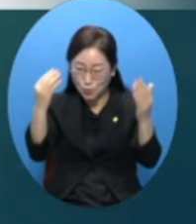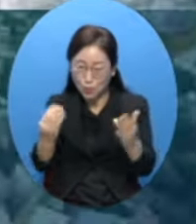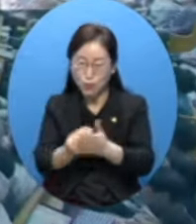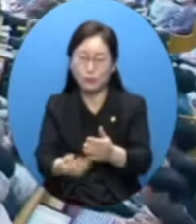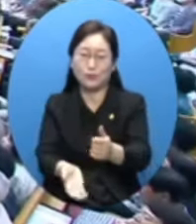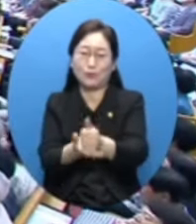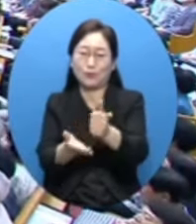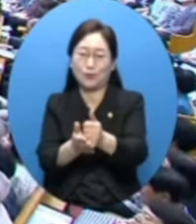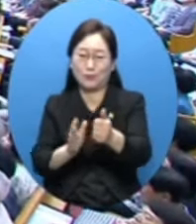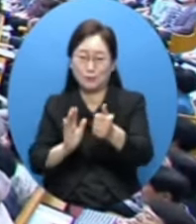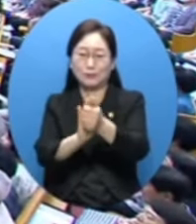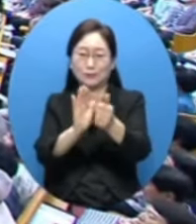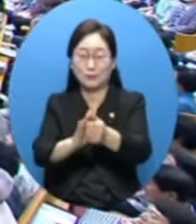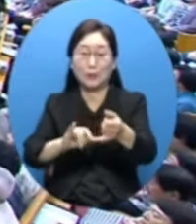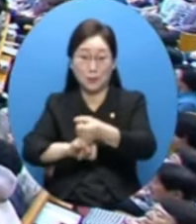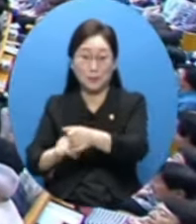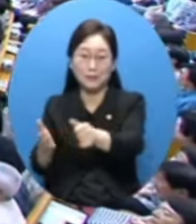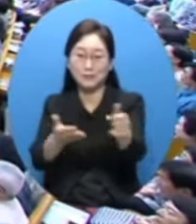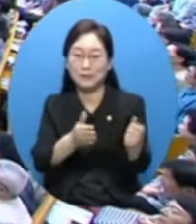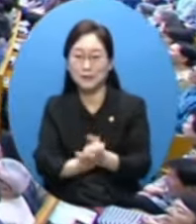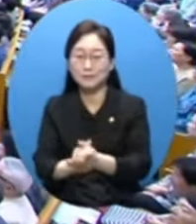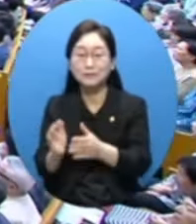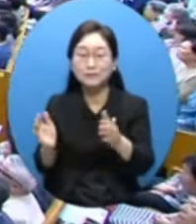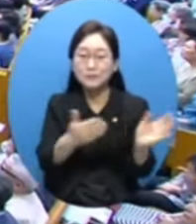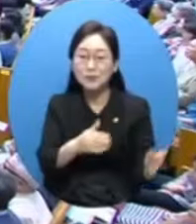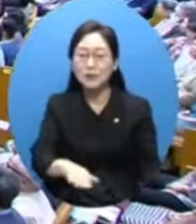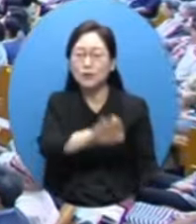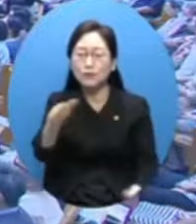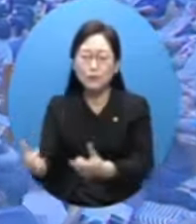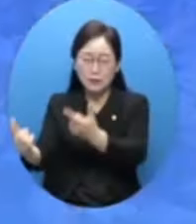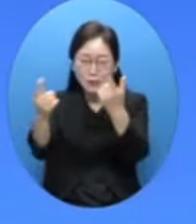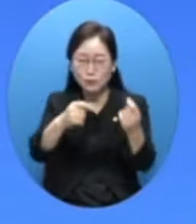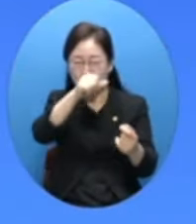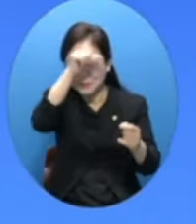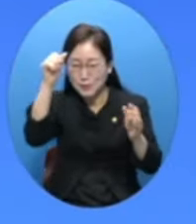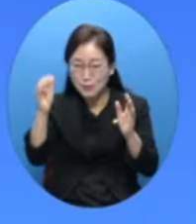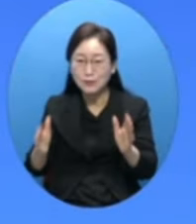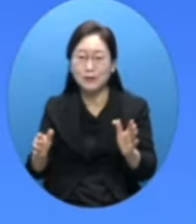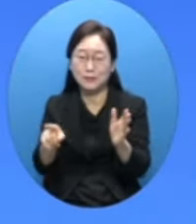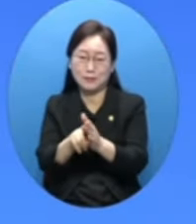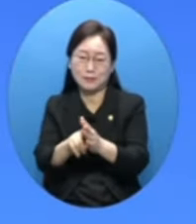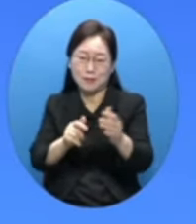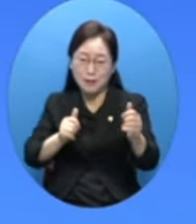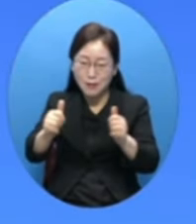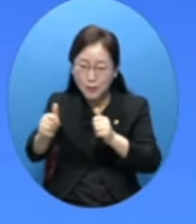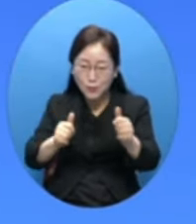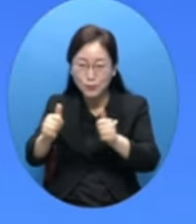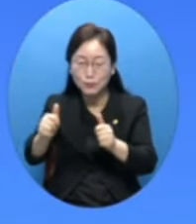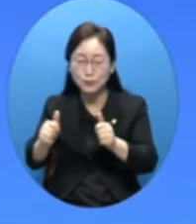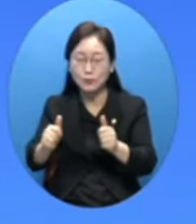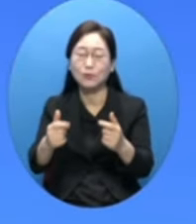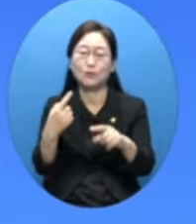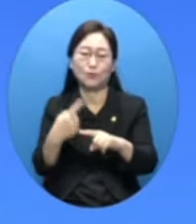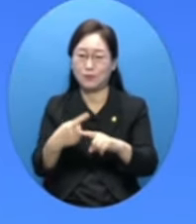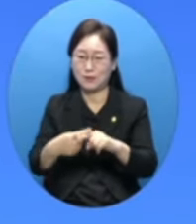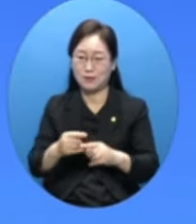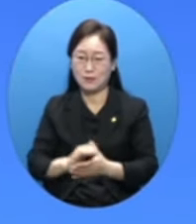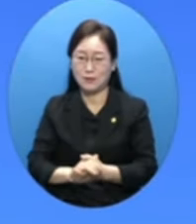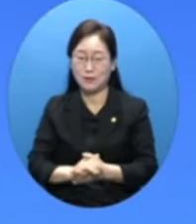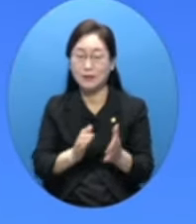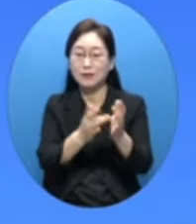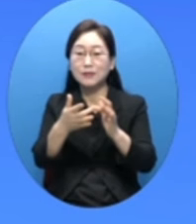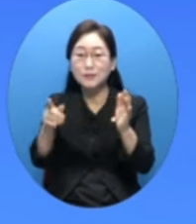합니다. 그런데 우리 모두도 한평생 믿음의 경주를 하는 사람들입니다. 예수